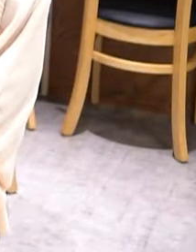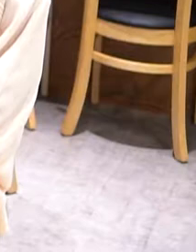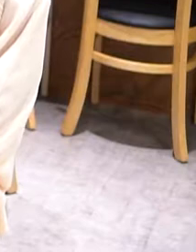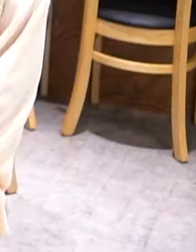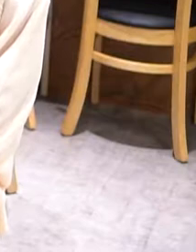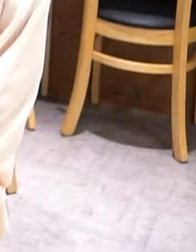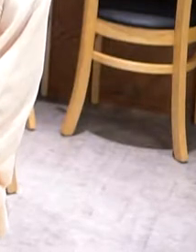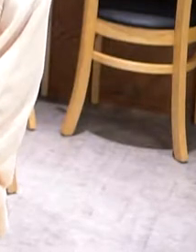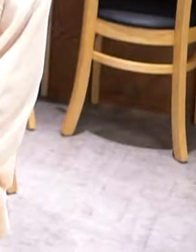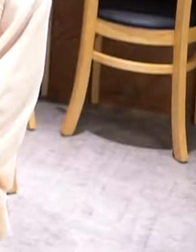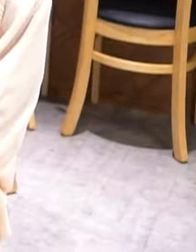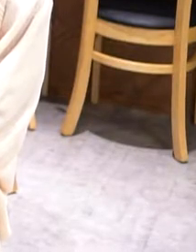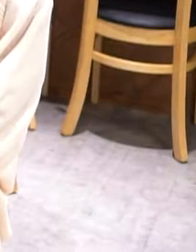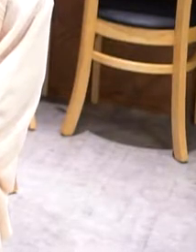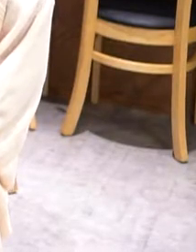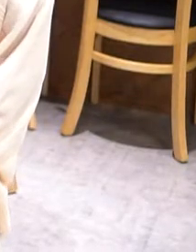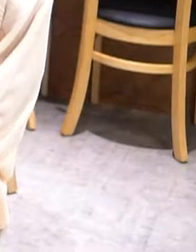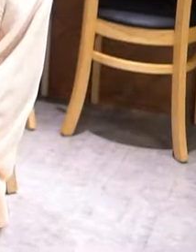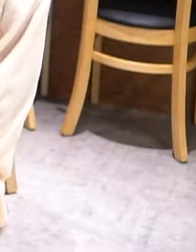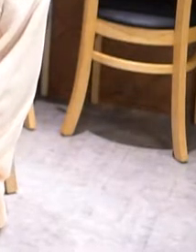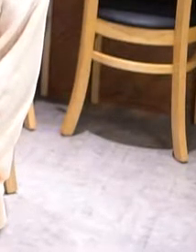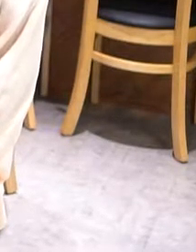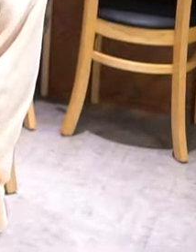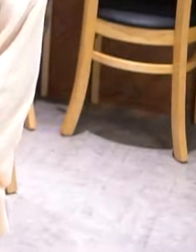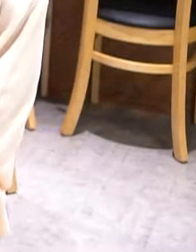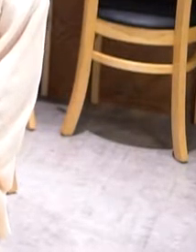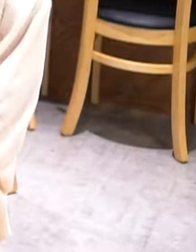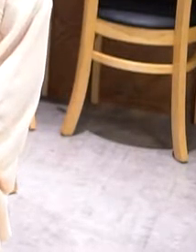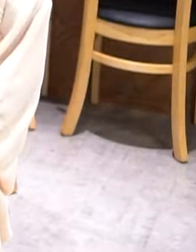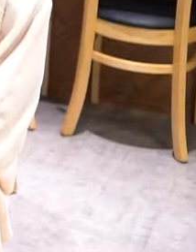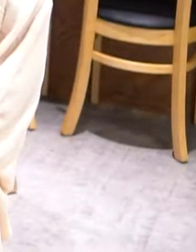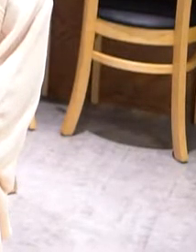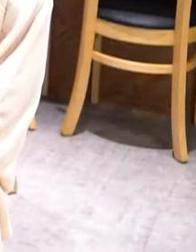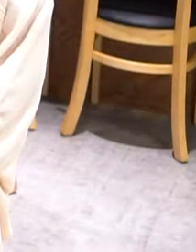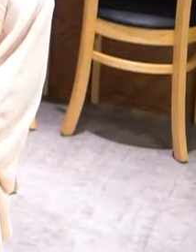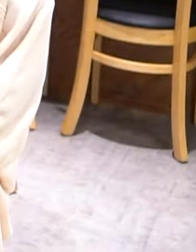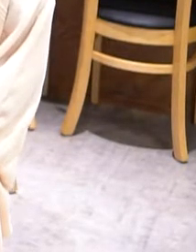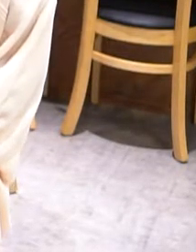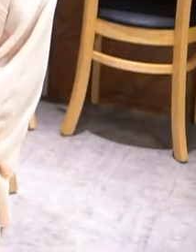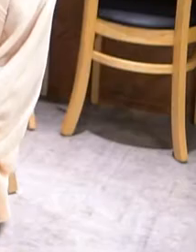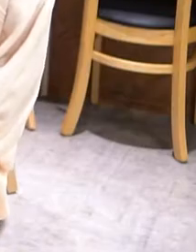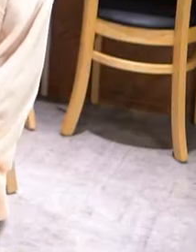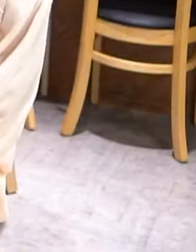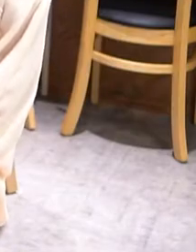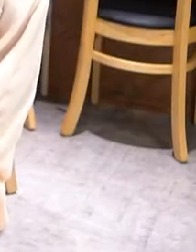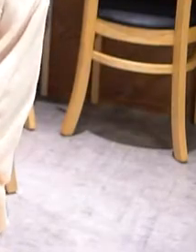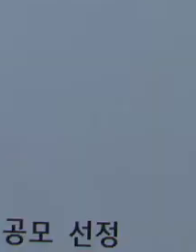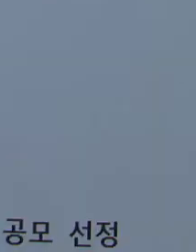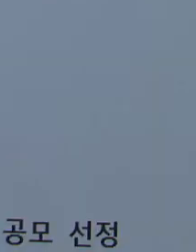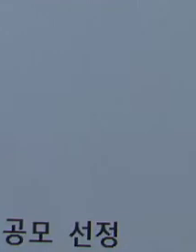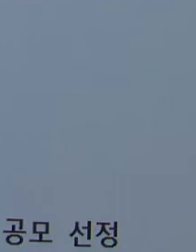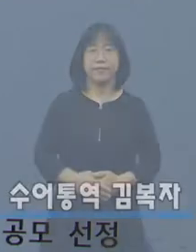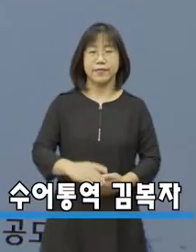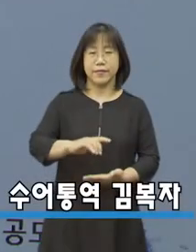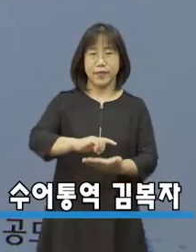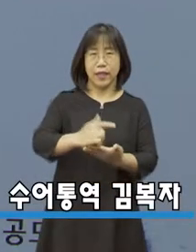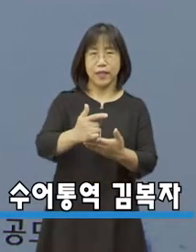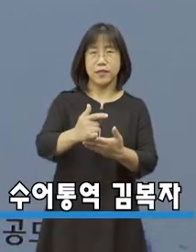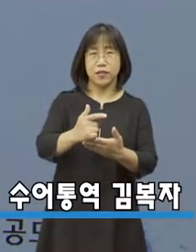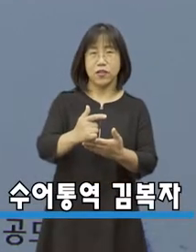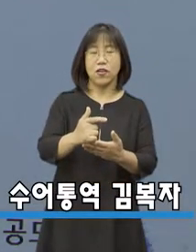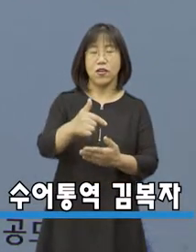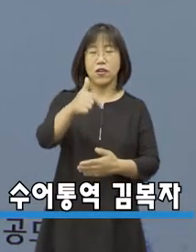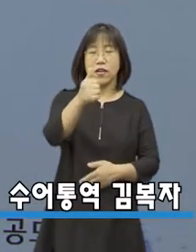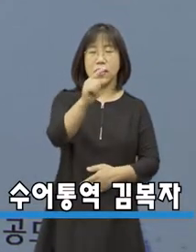위기 청소년들의 든든한 사회 안전망이 되어줄 강서 한 울타리 사업을 시작했습니다. 강서